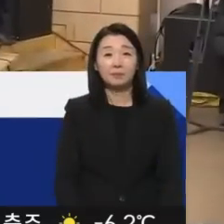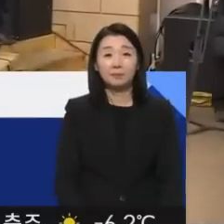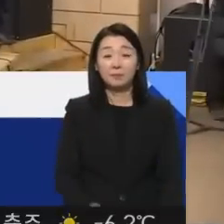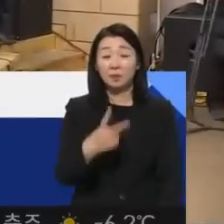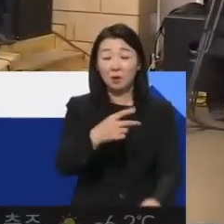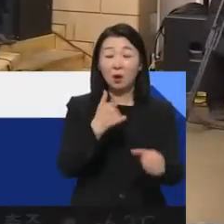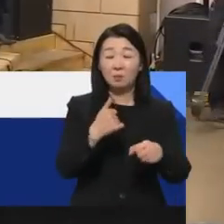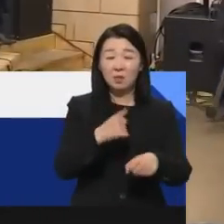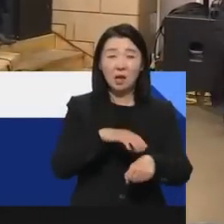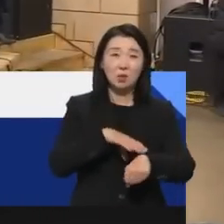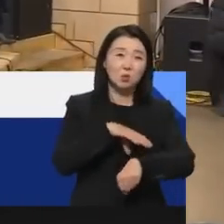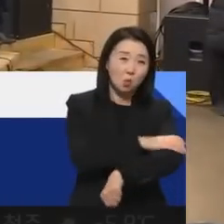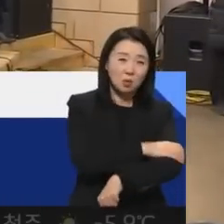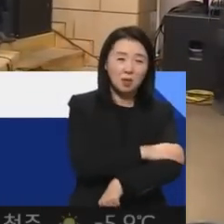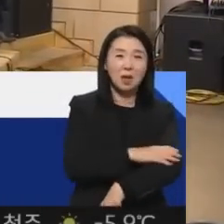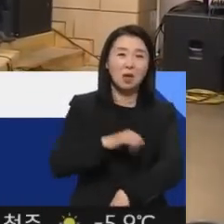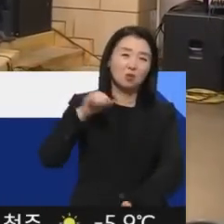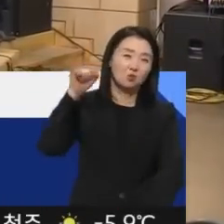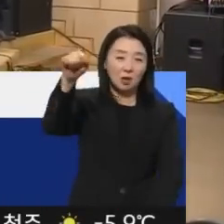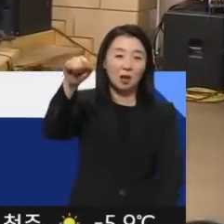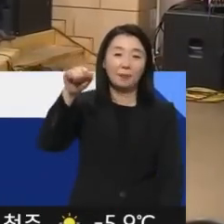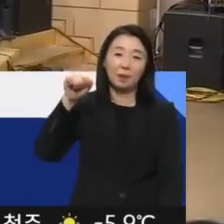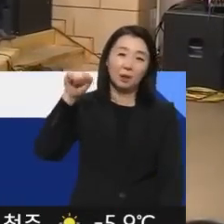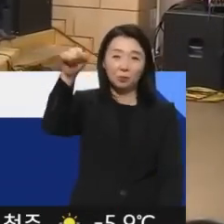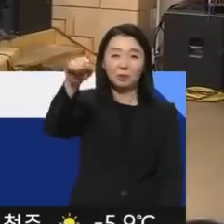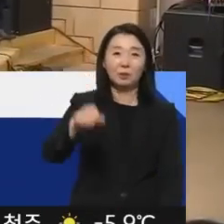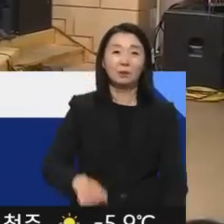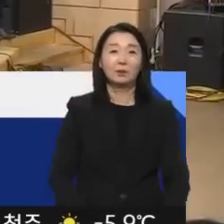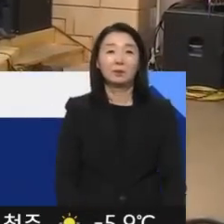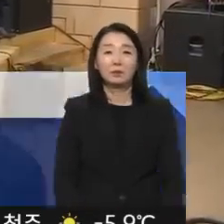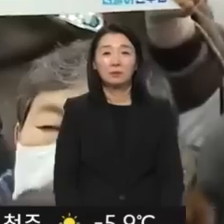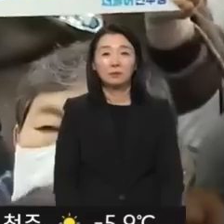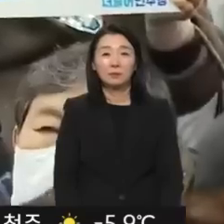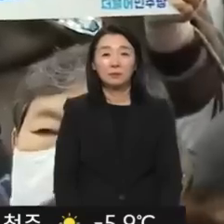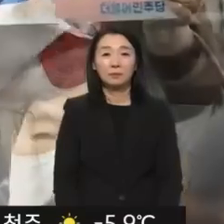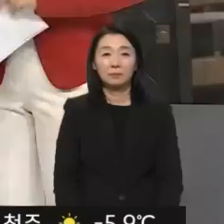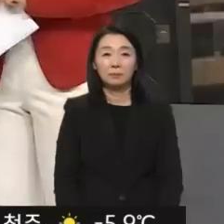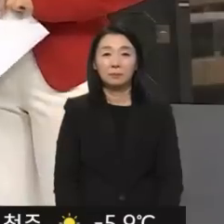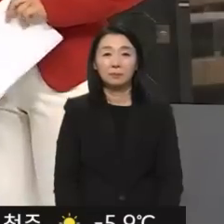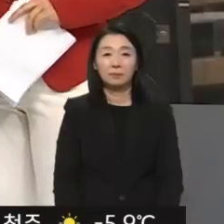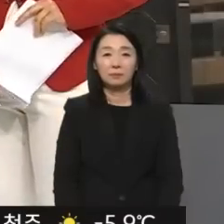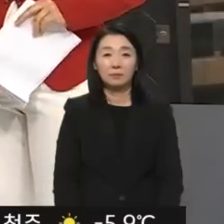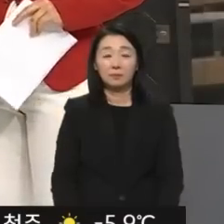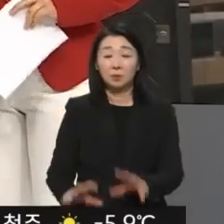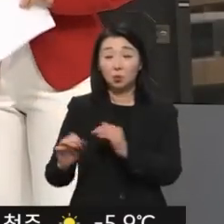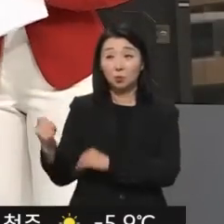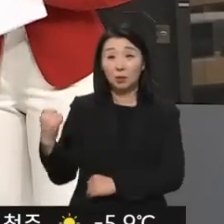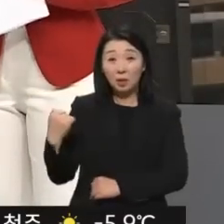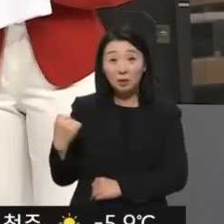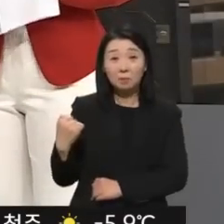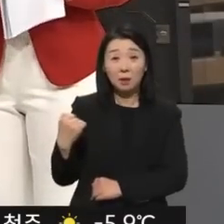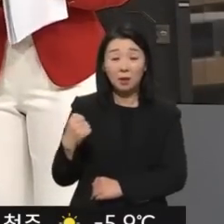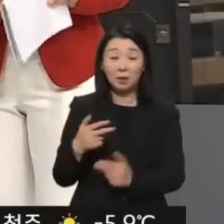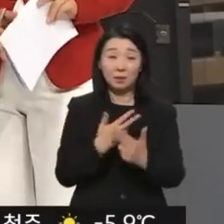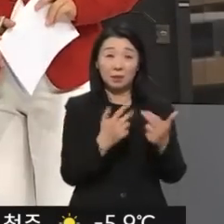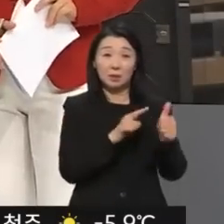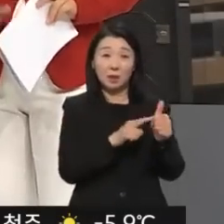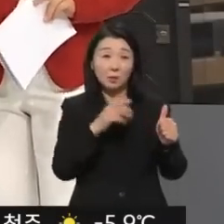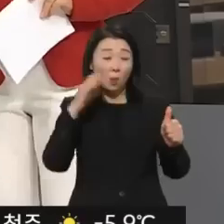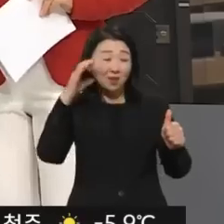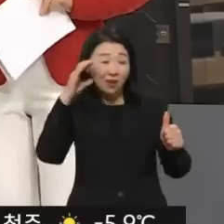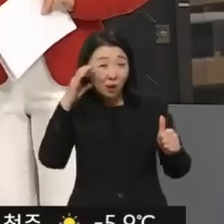검찰 독재 규탄한다. 규탄한다. 규탄한다. 네, 국민의힘은 이런 이 대표의 경청